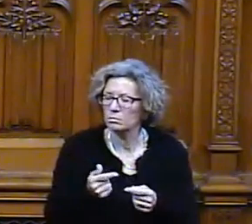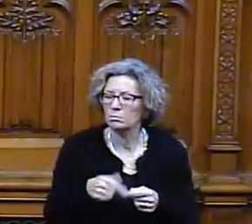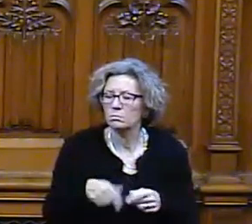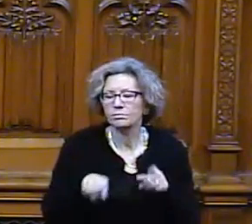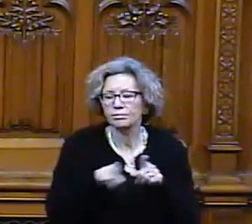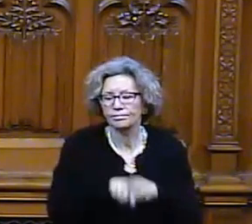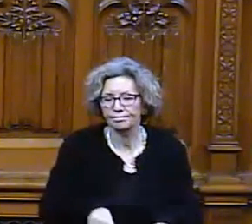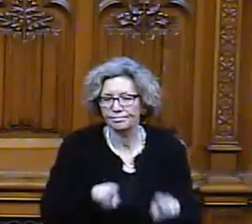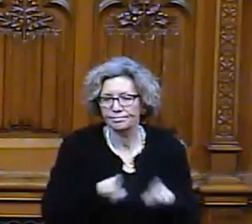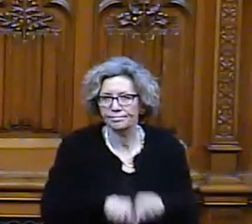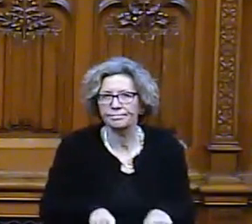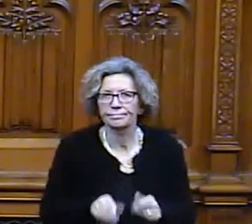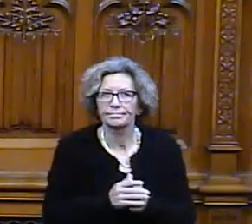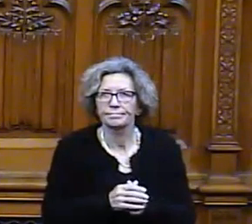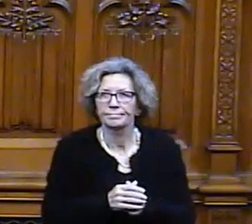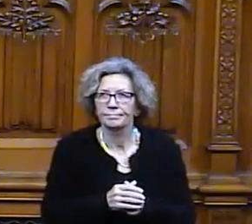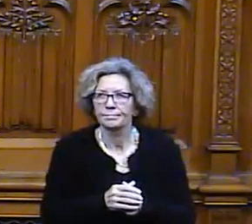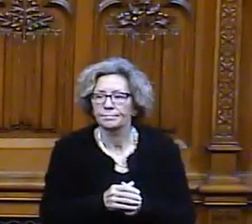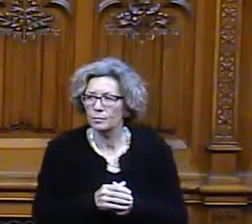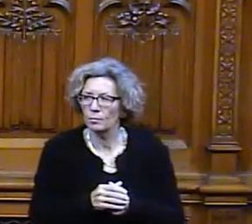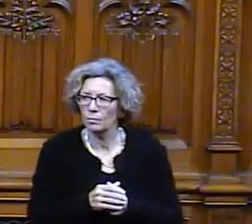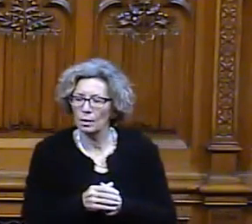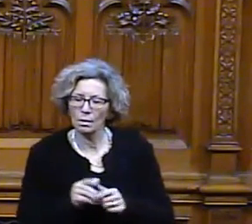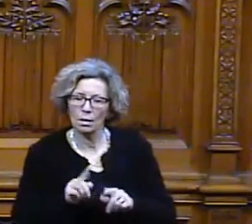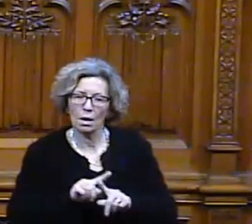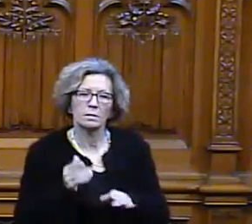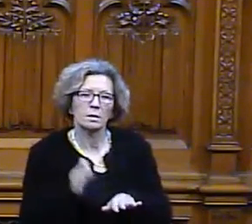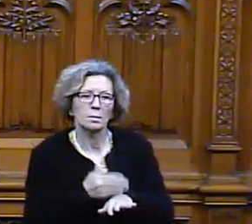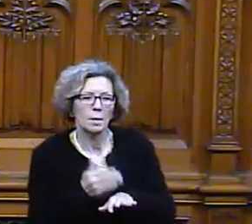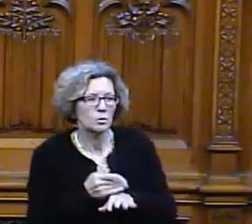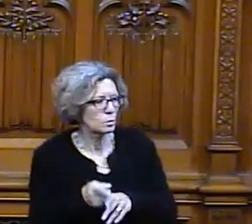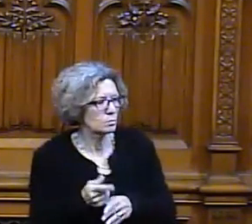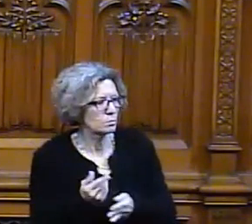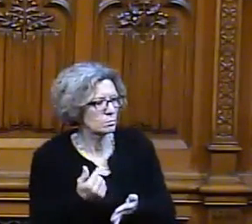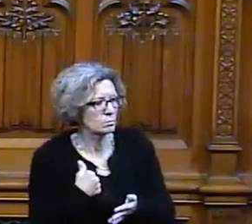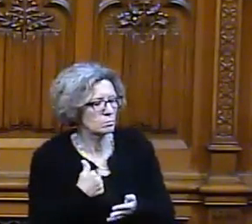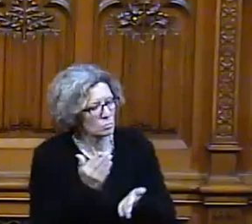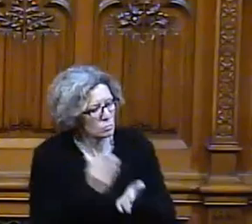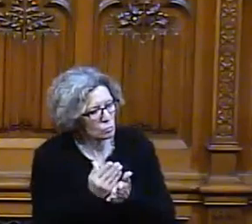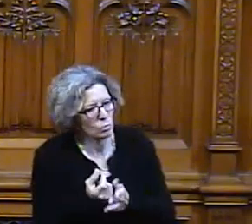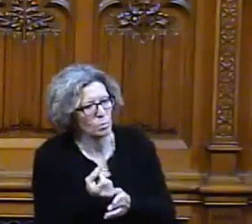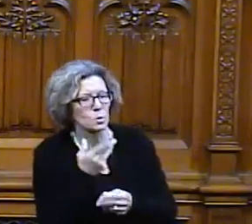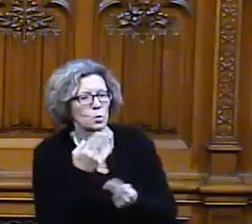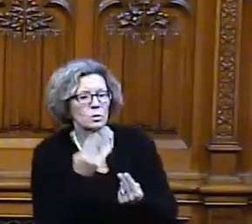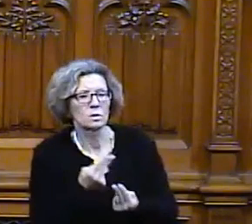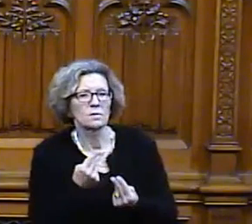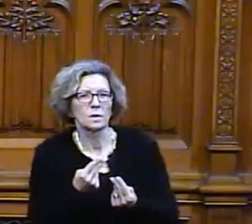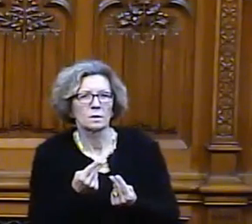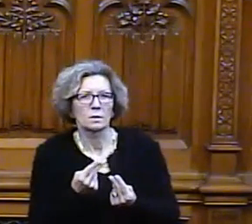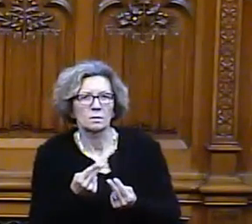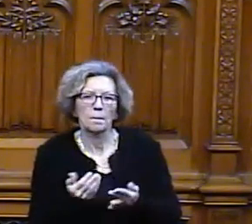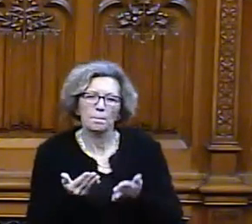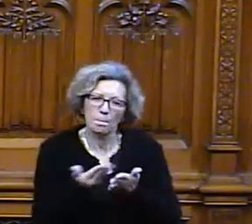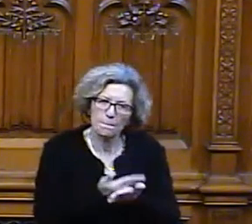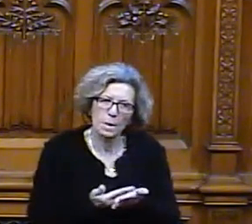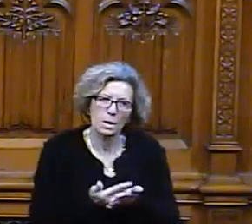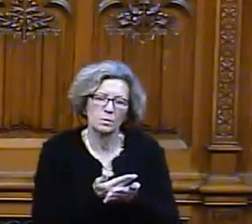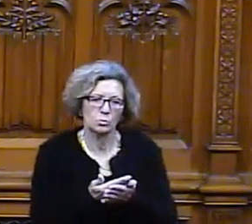same. Anderes Beispiel, das mir auch besonders wichtig ist, die Bildung.